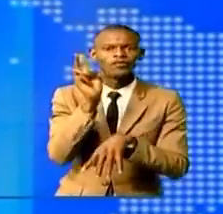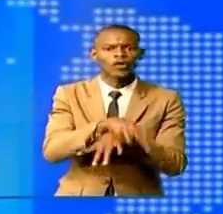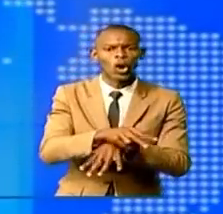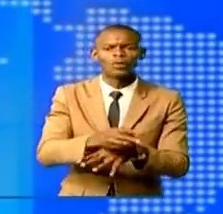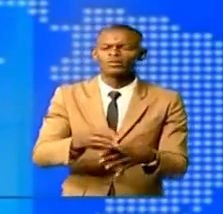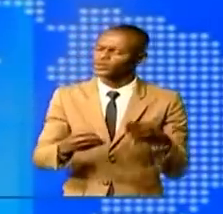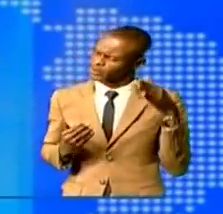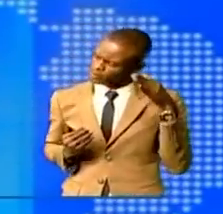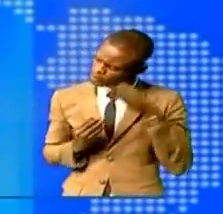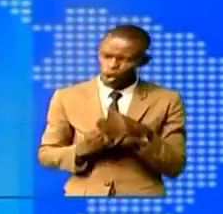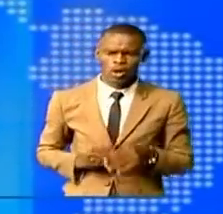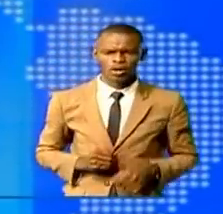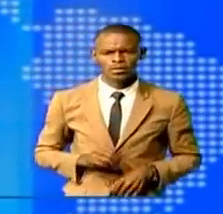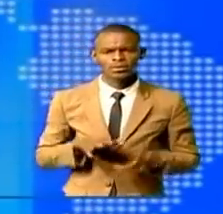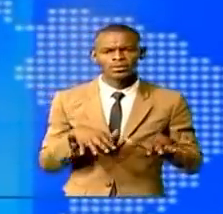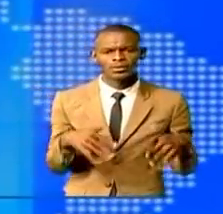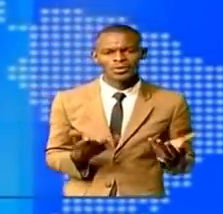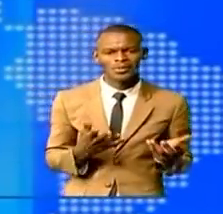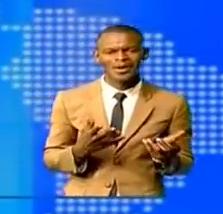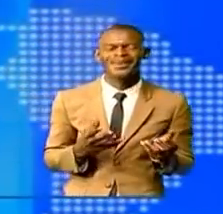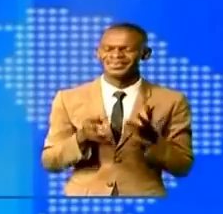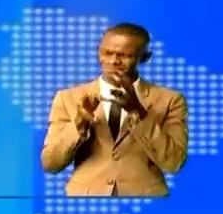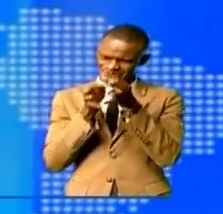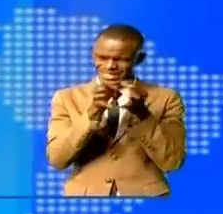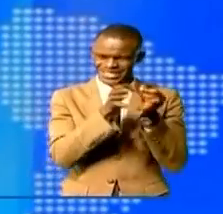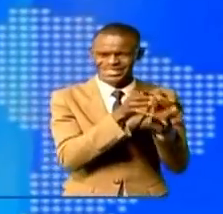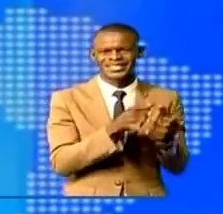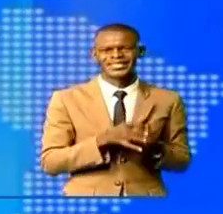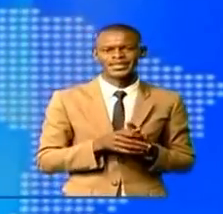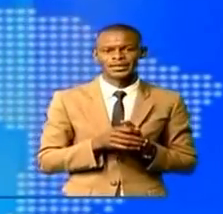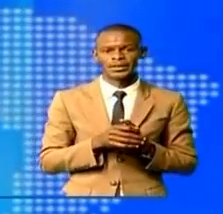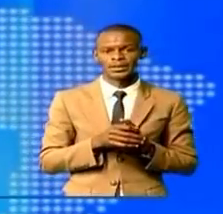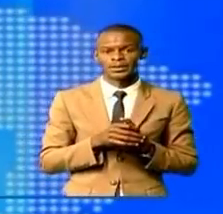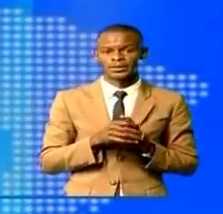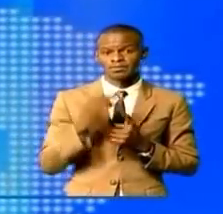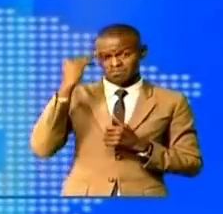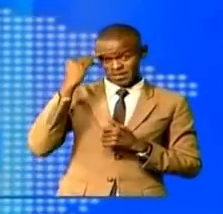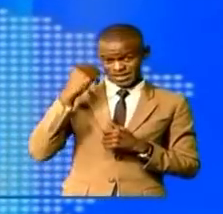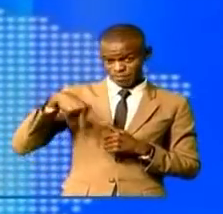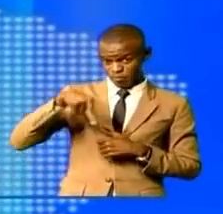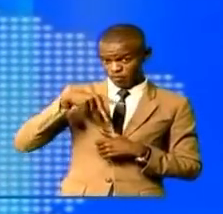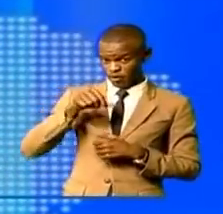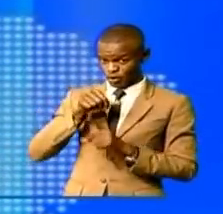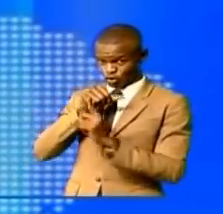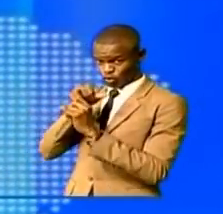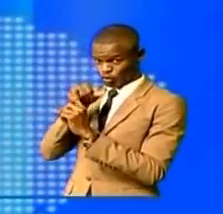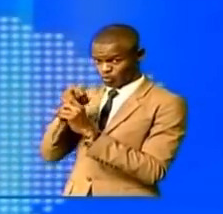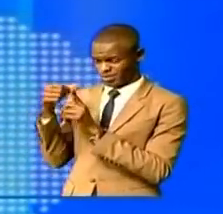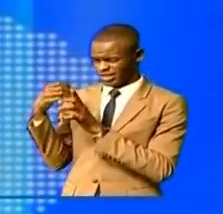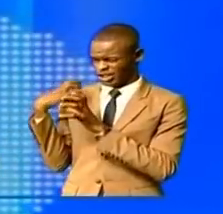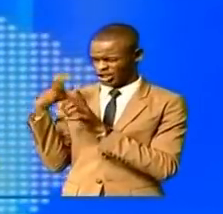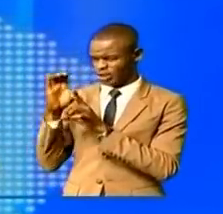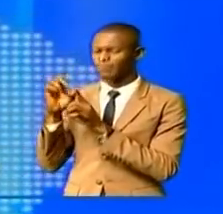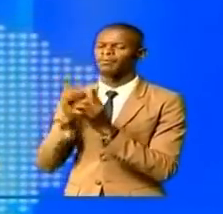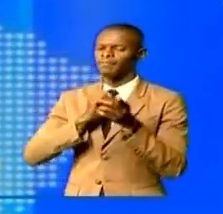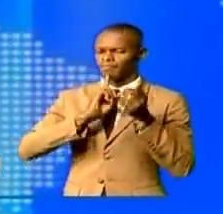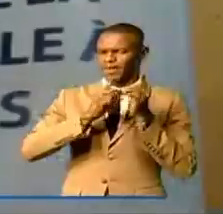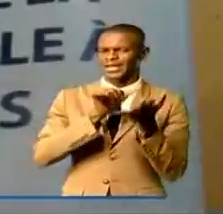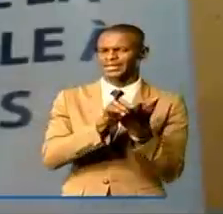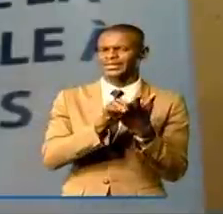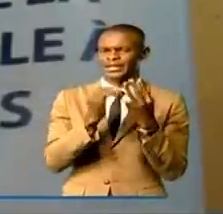de la ville-province Kinshasa, Bernadette Panzou, qui a clôturé ses assises. Mamita Bangoulou a signé ce reportage.